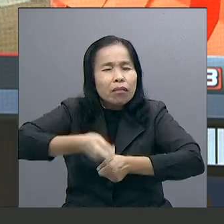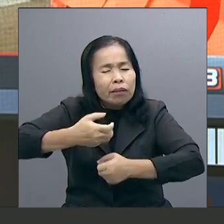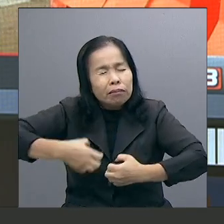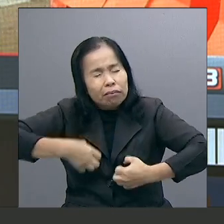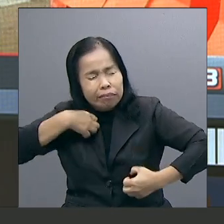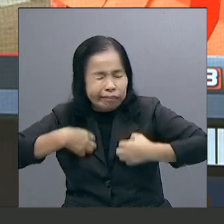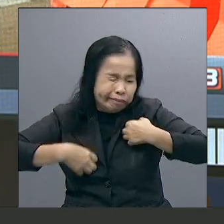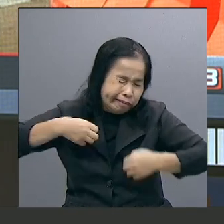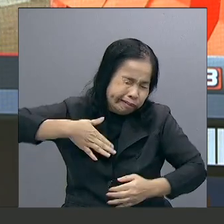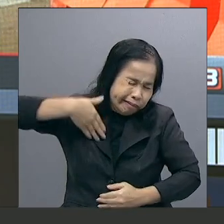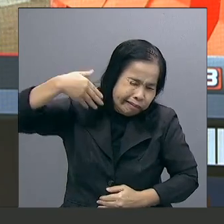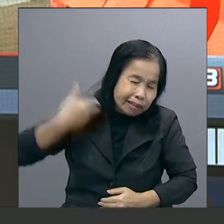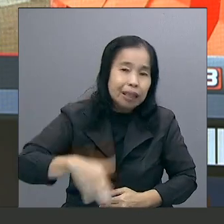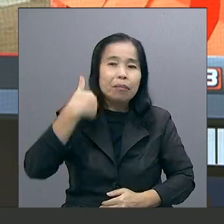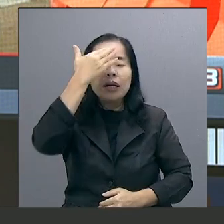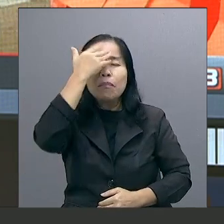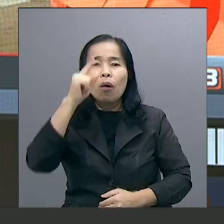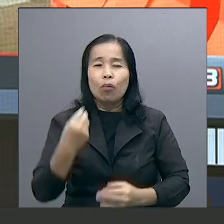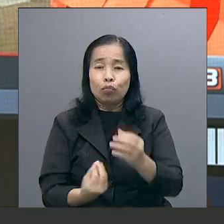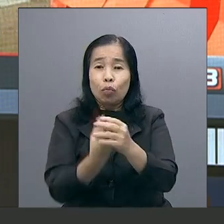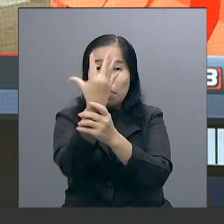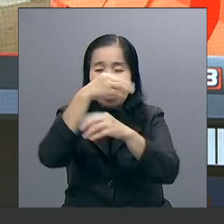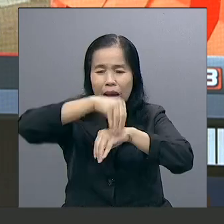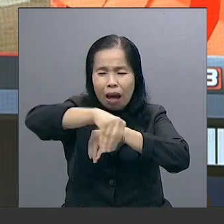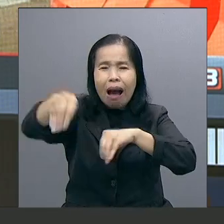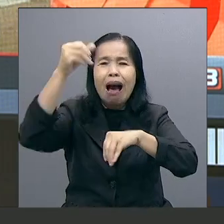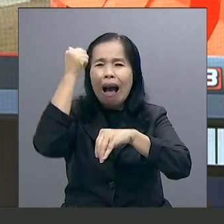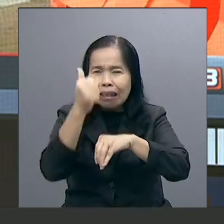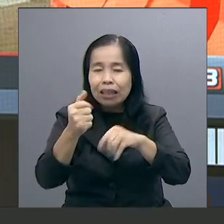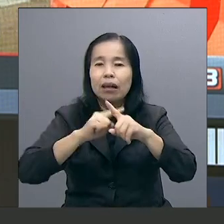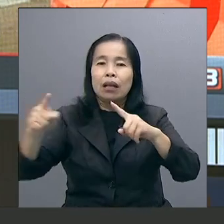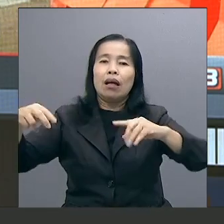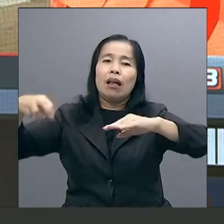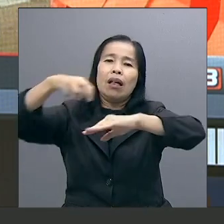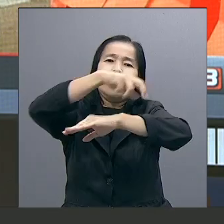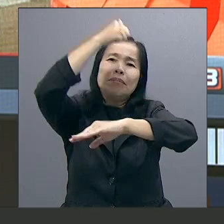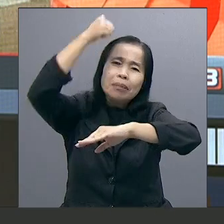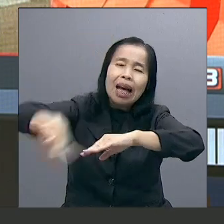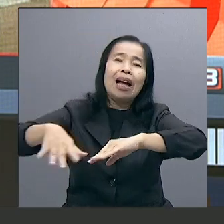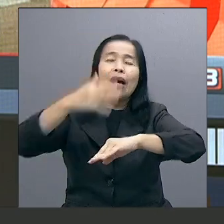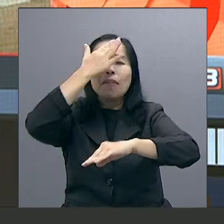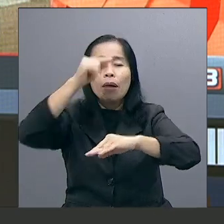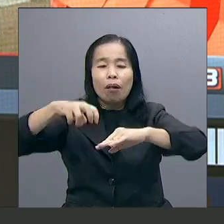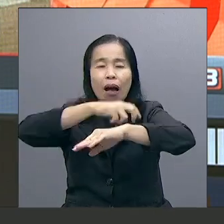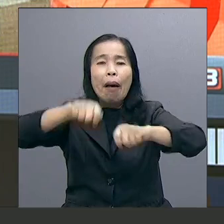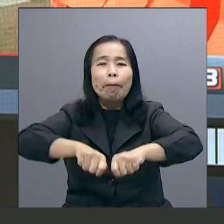identifyingอ Hobbyวี exhausted ถ้คอกกรุ Sigmaจะข้สเปάν neatเจากสเป Kevin